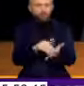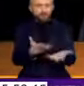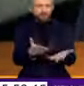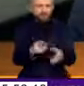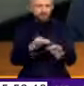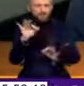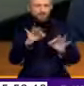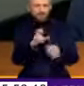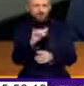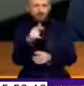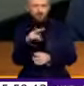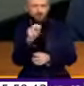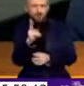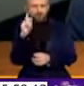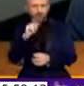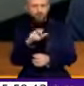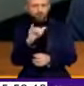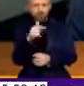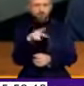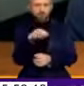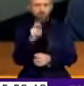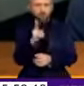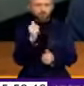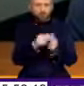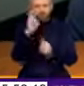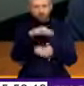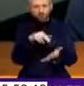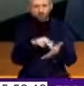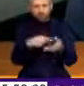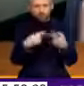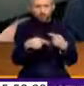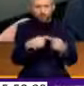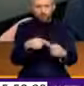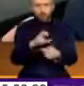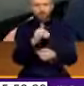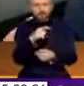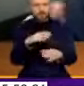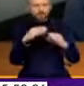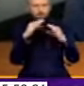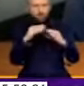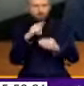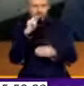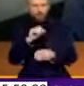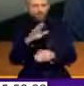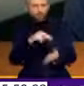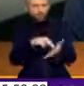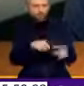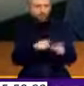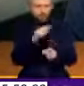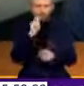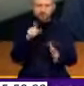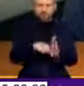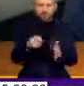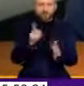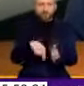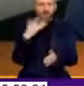індекс Бікмака. Ви знаєте, що Бікмак в кожній країні коштує по-різному. Бікмак в Європі коштує одну ціну, в Україні набагато дешевше. Угу. Тому